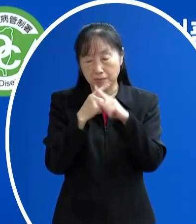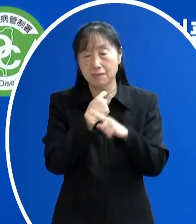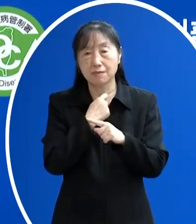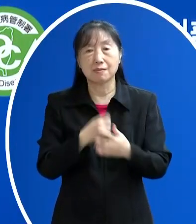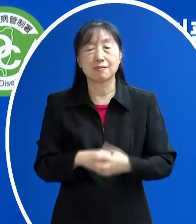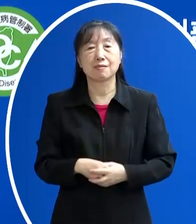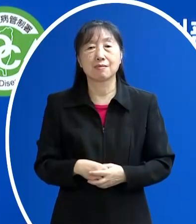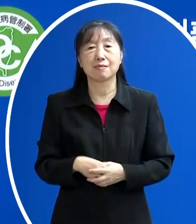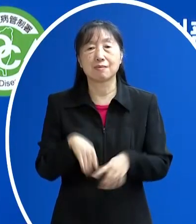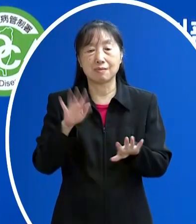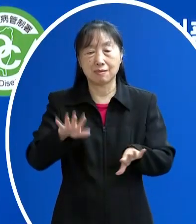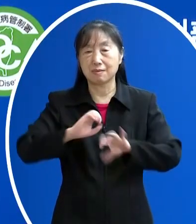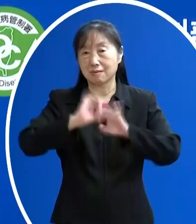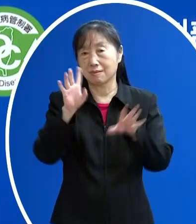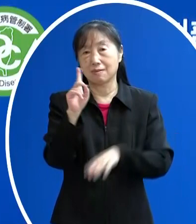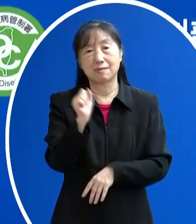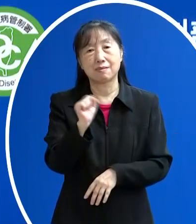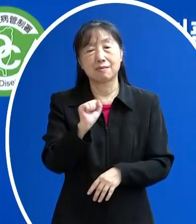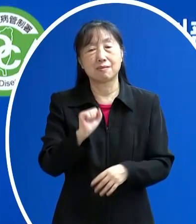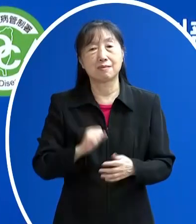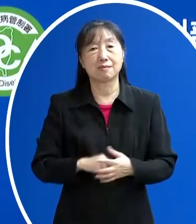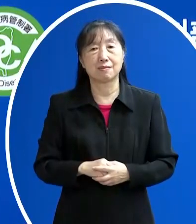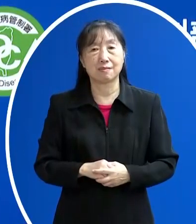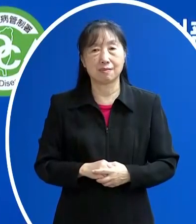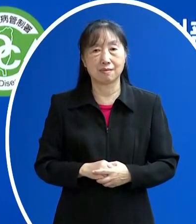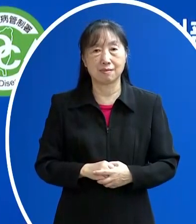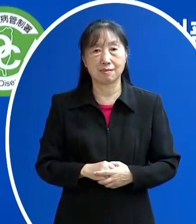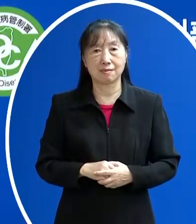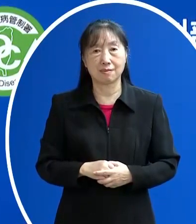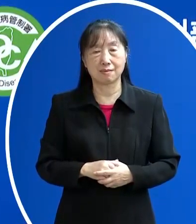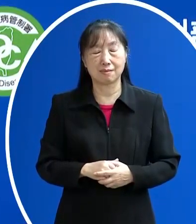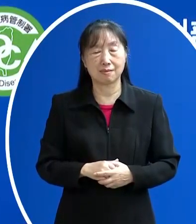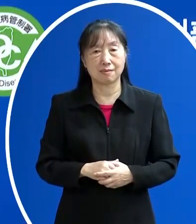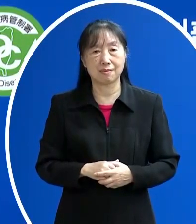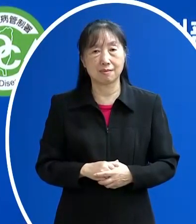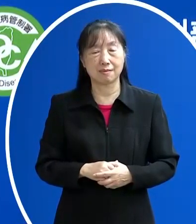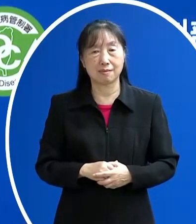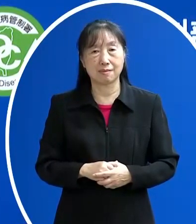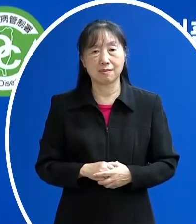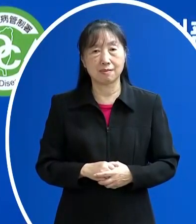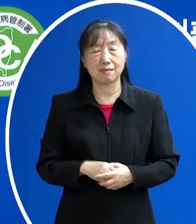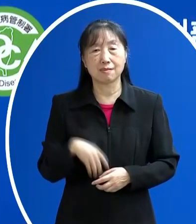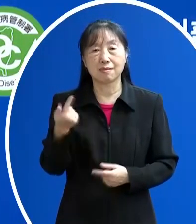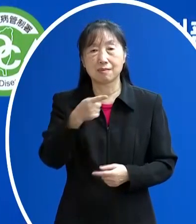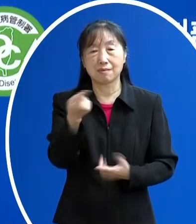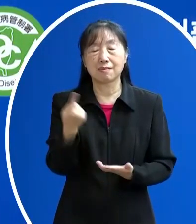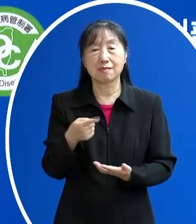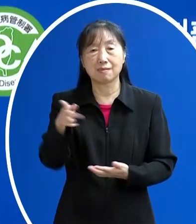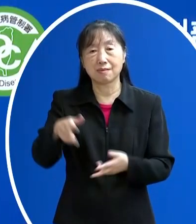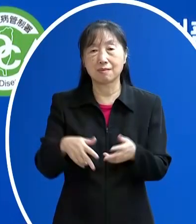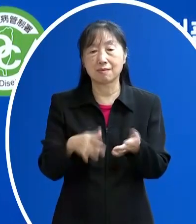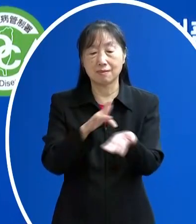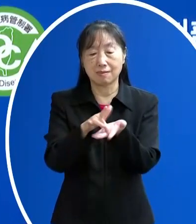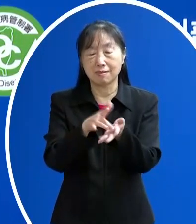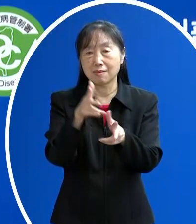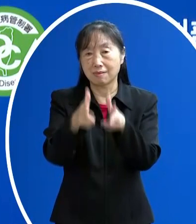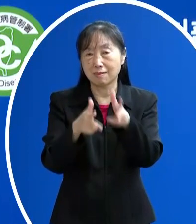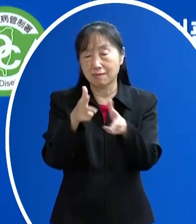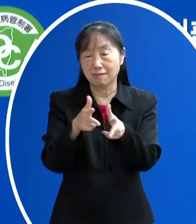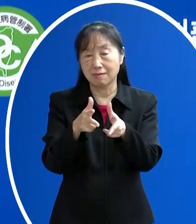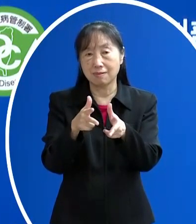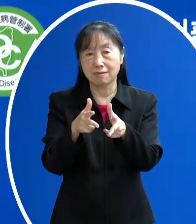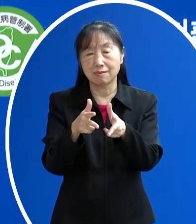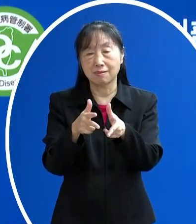以暂时在这边也没有办法再公布。那再来就是关于联雅药厂，那他